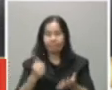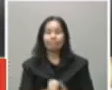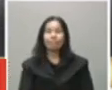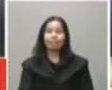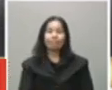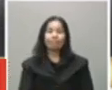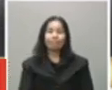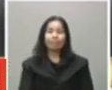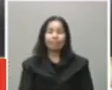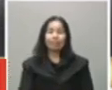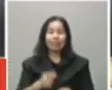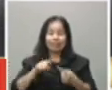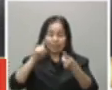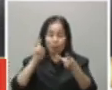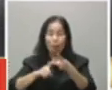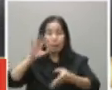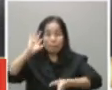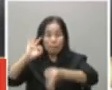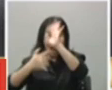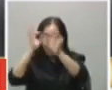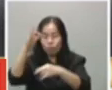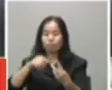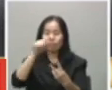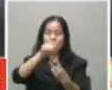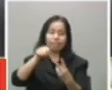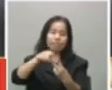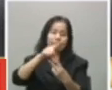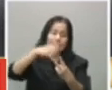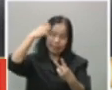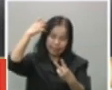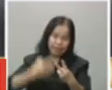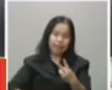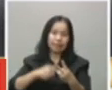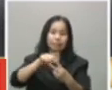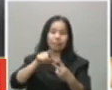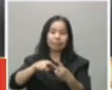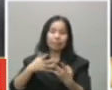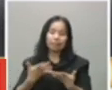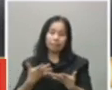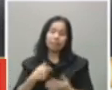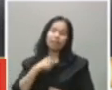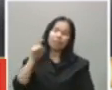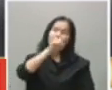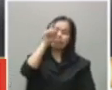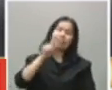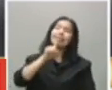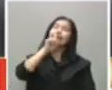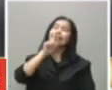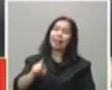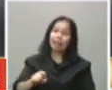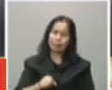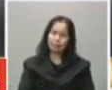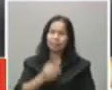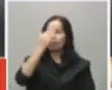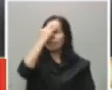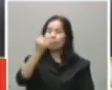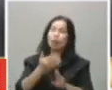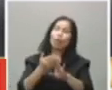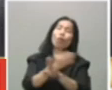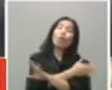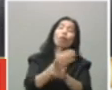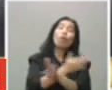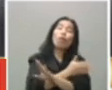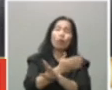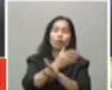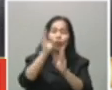ะครับเป็นสาเหตุหลักที่ทำให้เกิดฝุ่นพิษเราก็ต้องมีคำถามครับแล้วทำไมก่อนหน้านี้ฝุ่นพิษเหล่านี้นะ